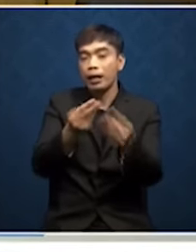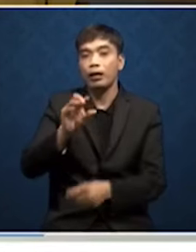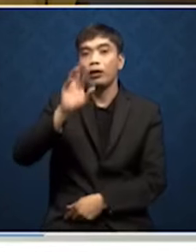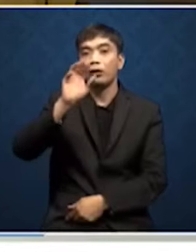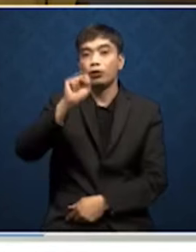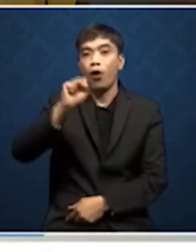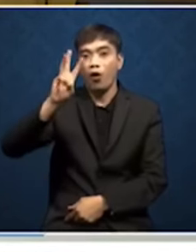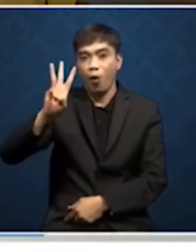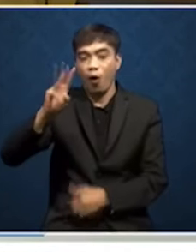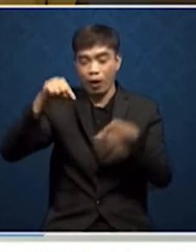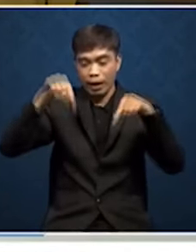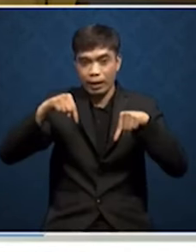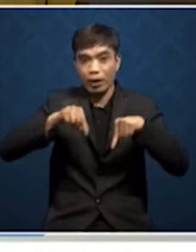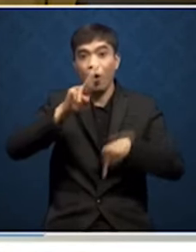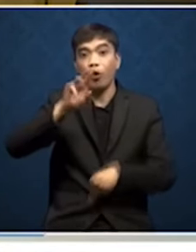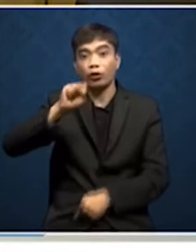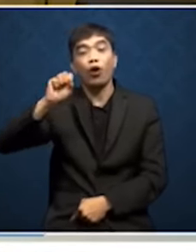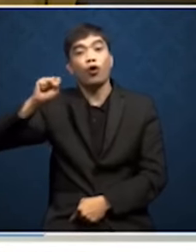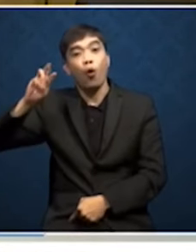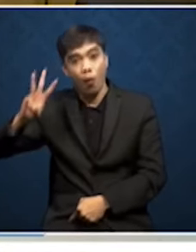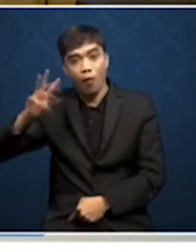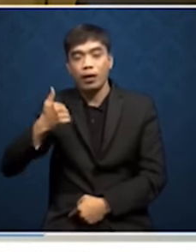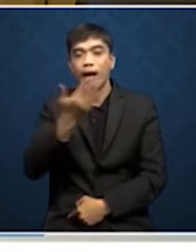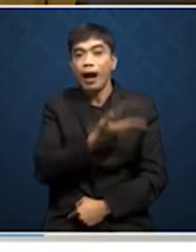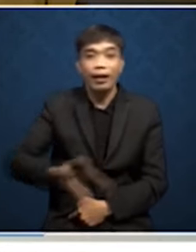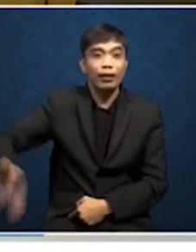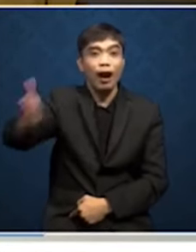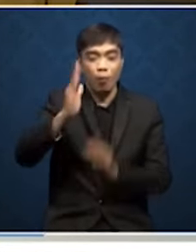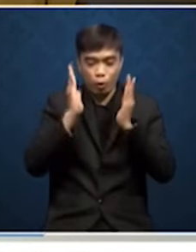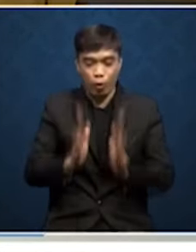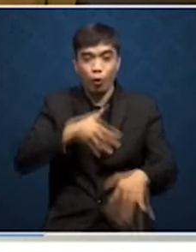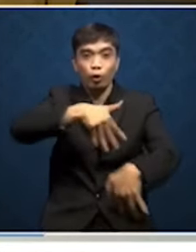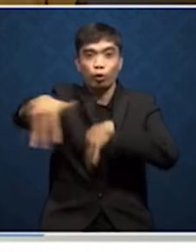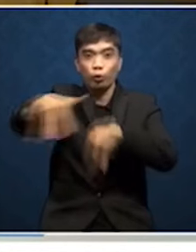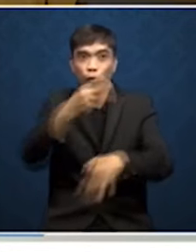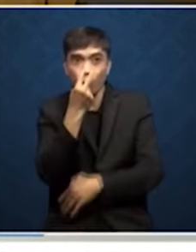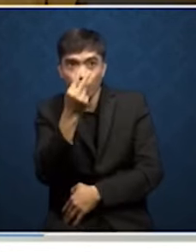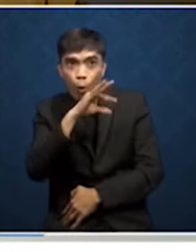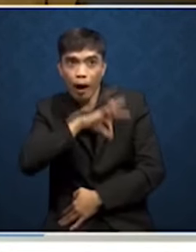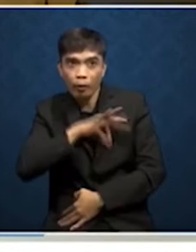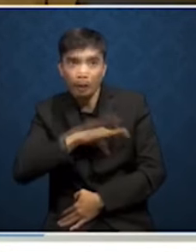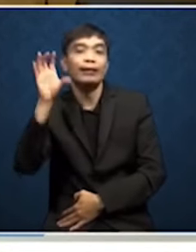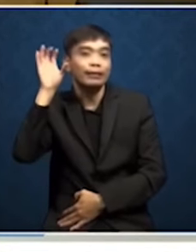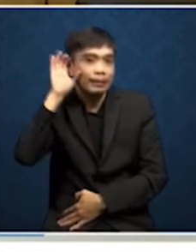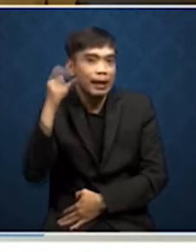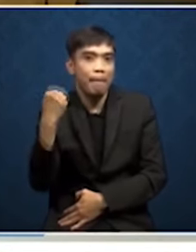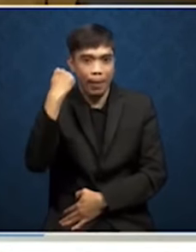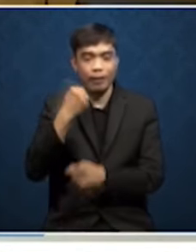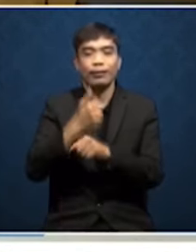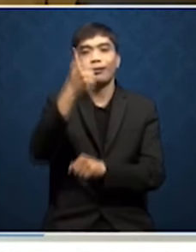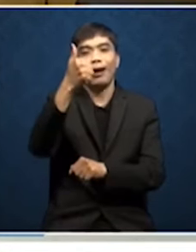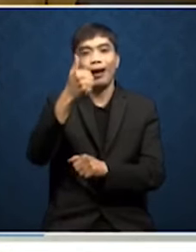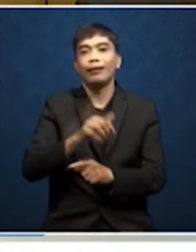ที่ยอมรับเชื่อมั่นศรัทธาของพี่น้องประชาชนประการที่5ครับผมให้ความสำคัญต่อกระบวน